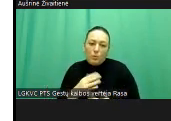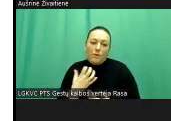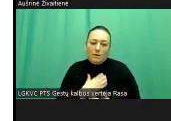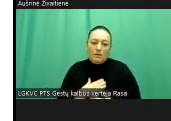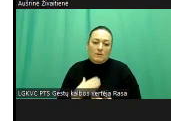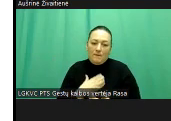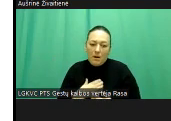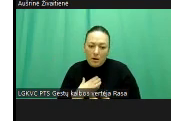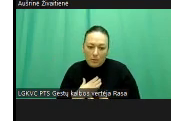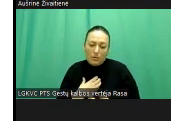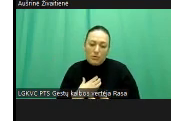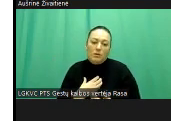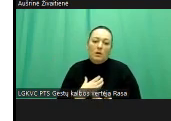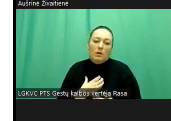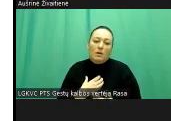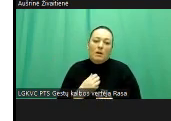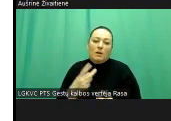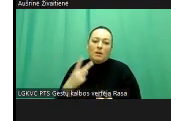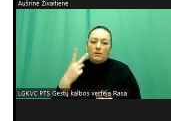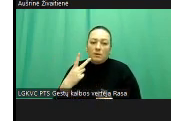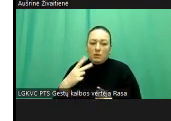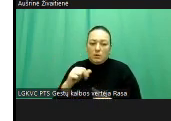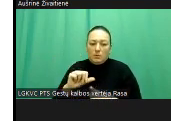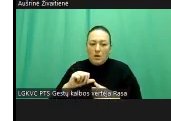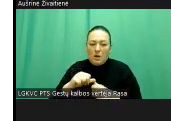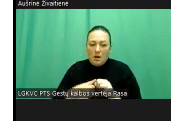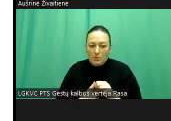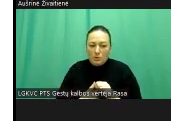ir reiškiamas, kaip sakant, 20 amžiaus